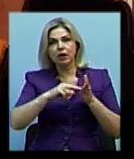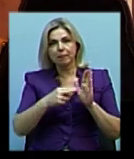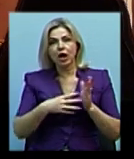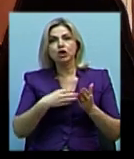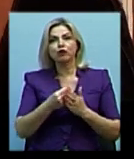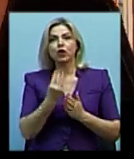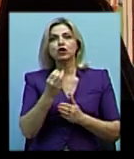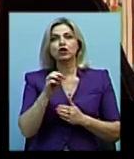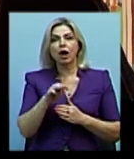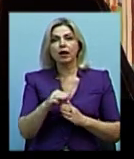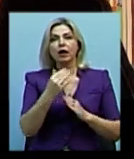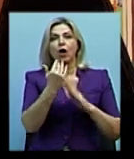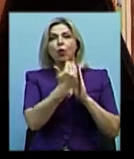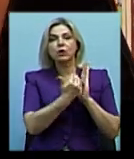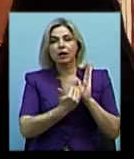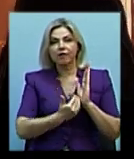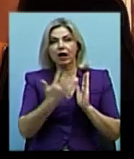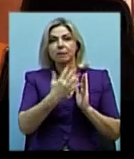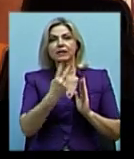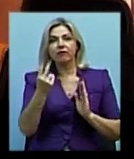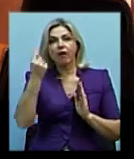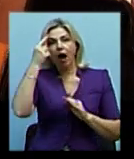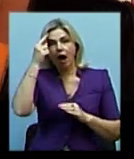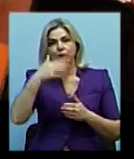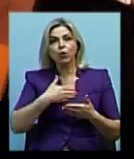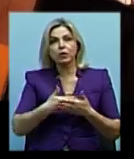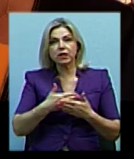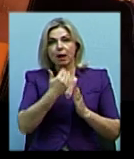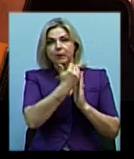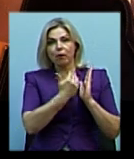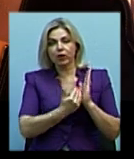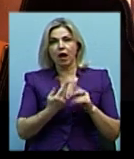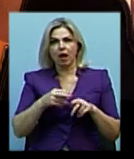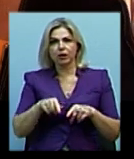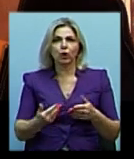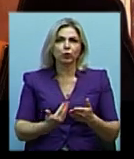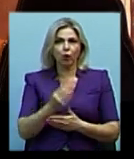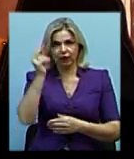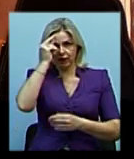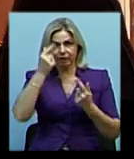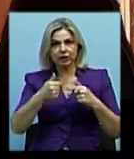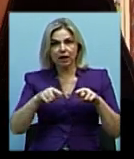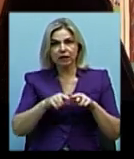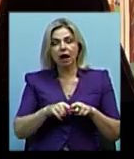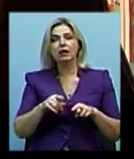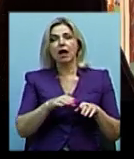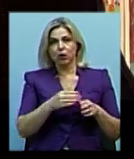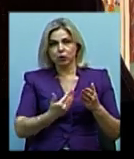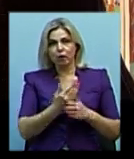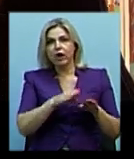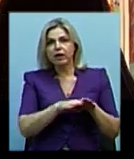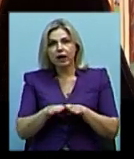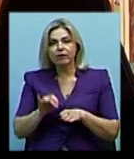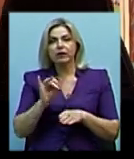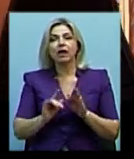розклад, 52 авторські програми. Тобто ми інноваційний навчальний заклад всеукраїнського рівня, який впроваджує і нову